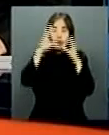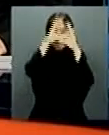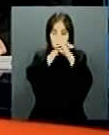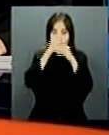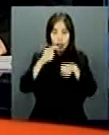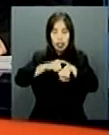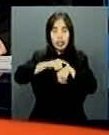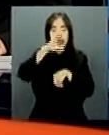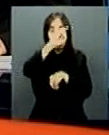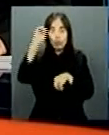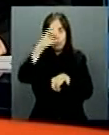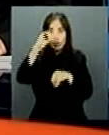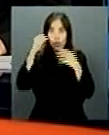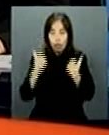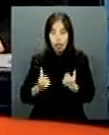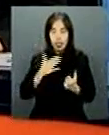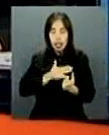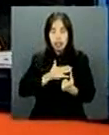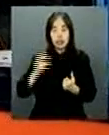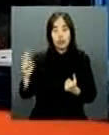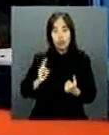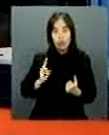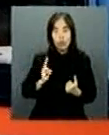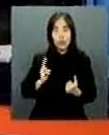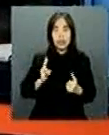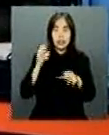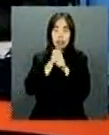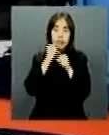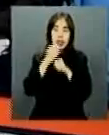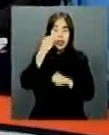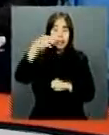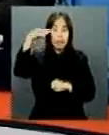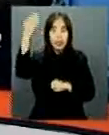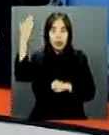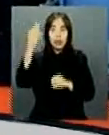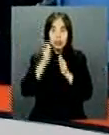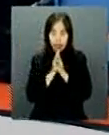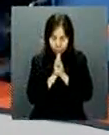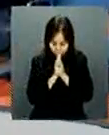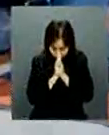กาค่ะ ค ุณพรวดีดิฉันเบญจมาลันพร้อมทีมงานทุกคนลาไปก่อนสวัสดีค่ะ สวัสดีค่ะ